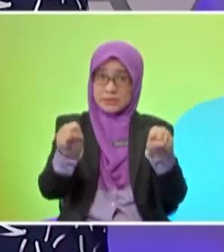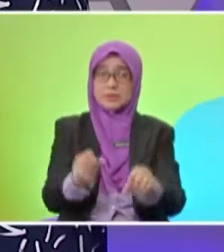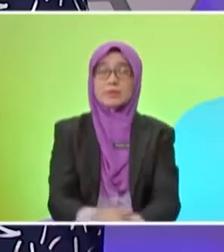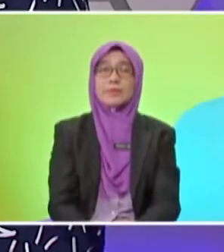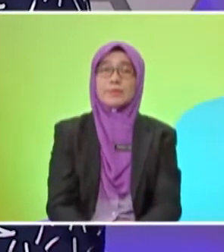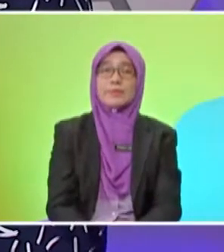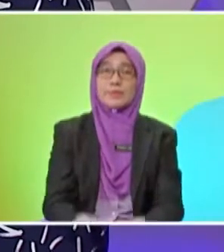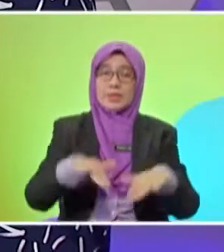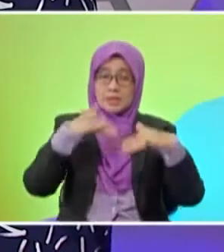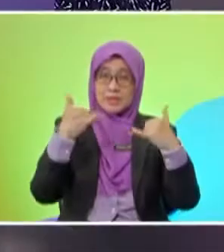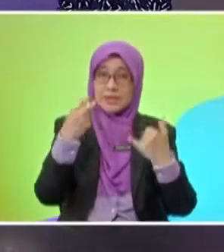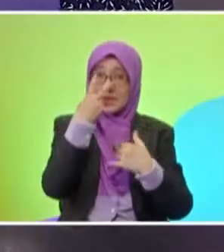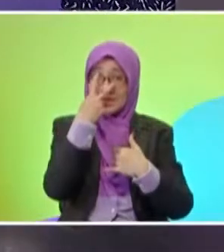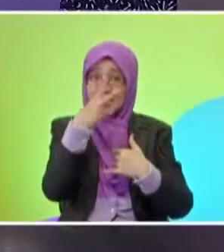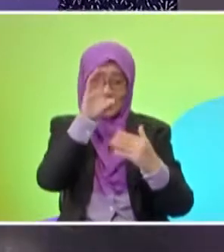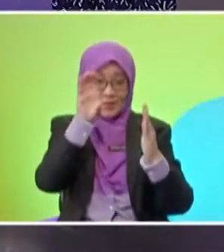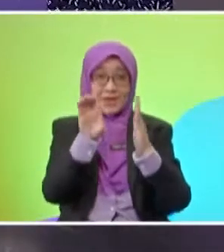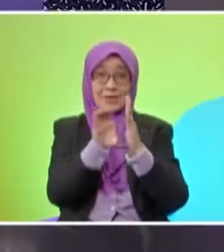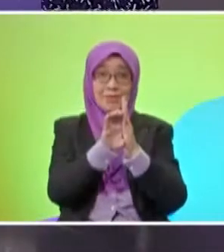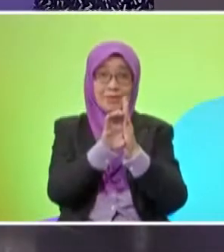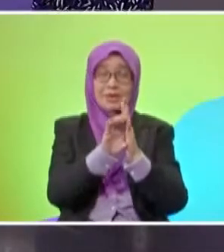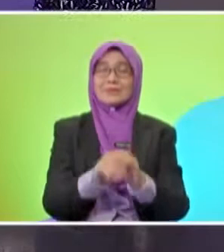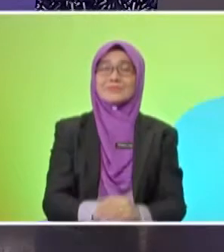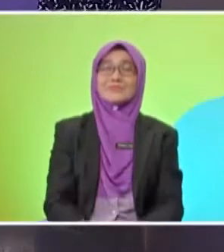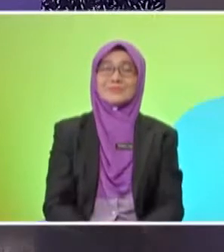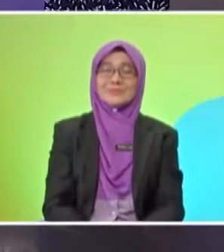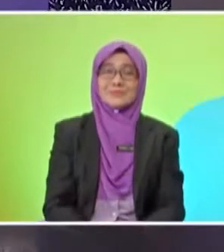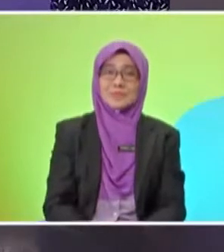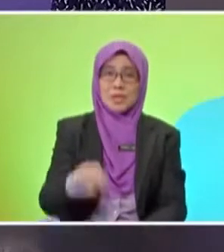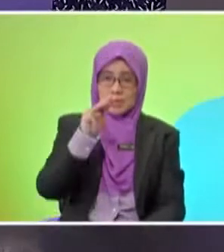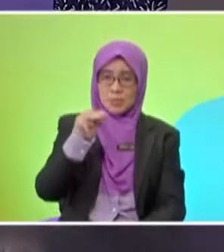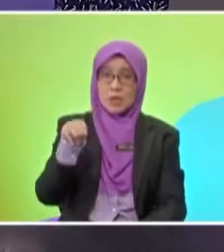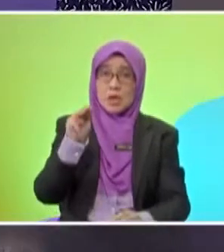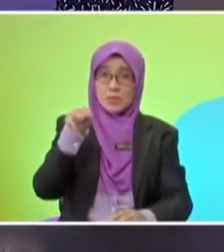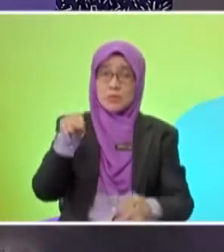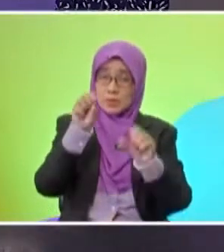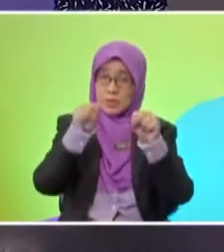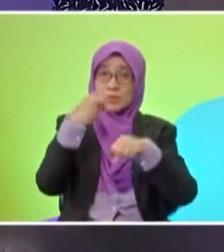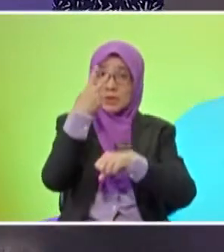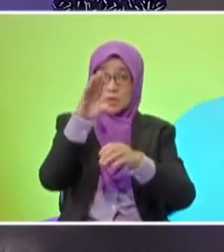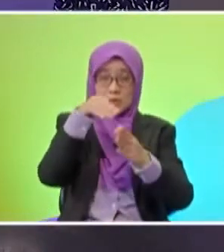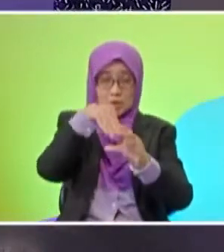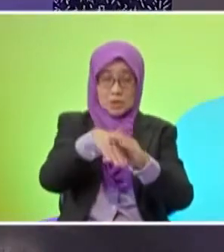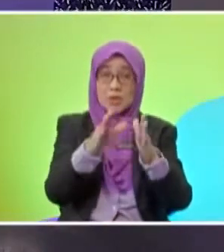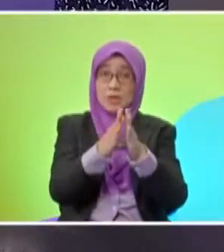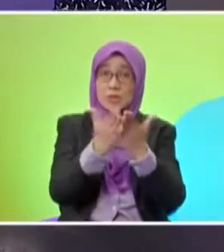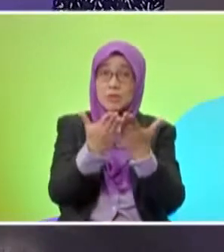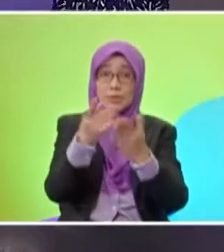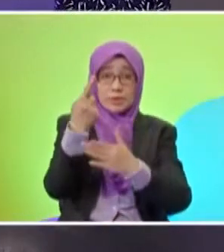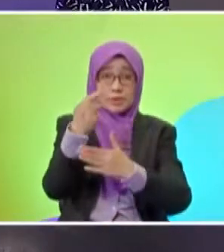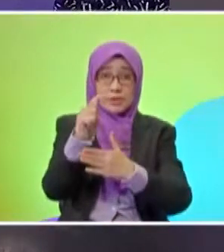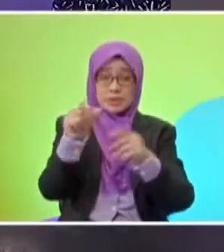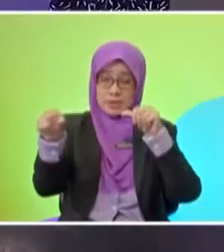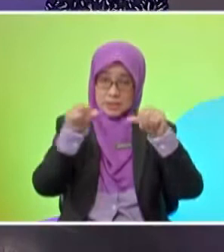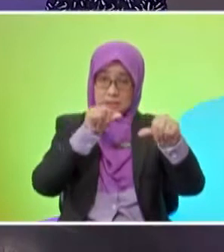semifinal Oke gambar-gambar itupun murid-murid di rumah beli rujo di buku teks sains tahun enam